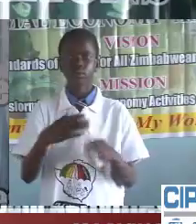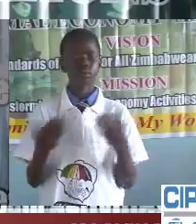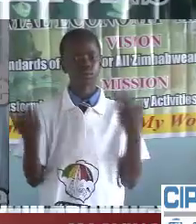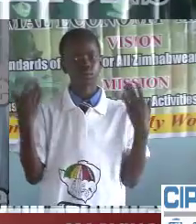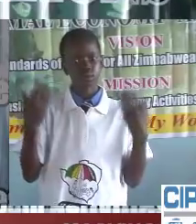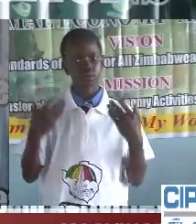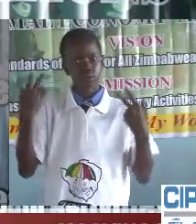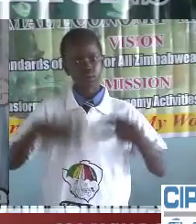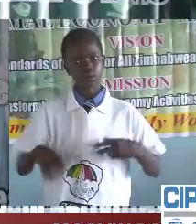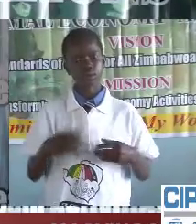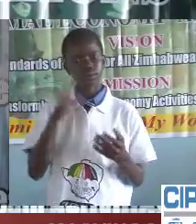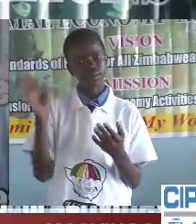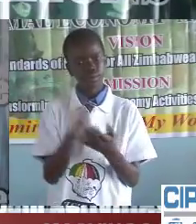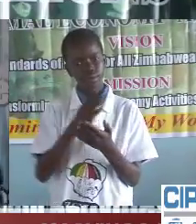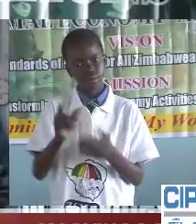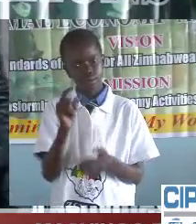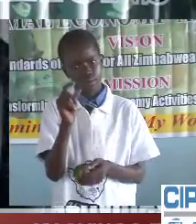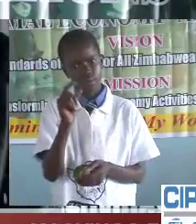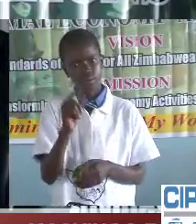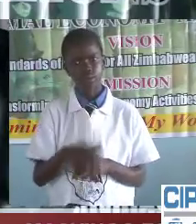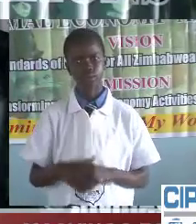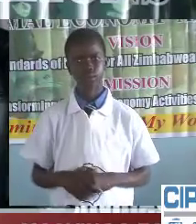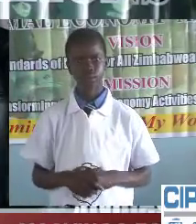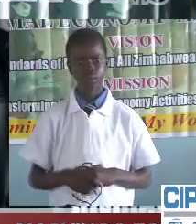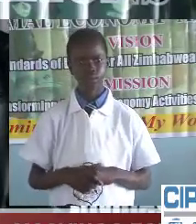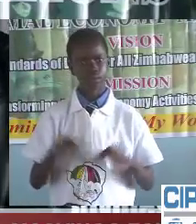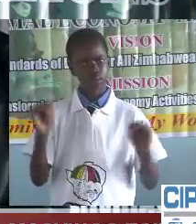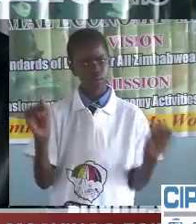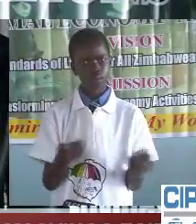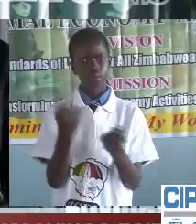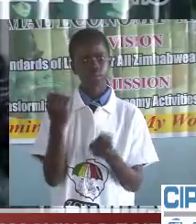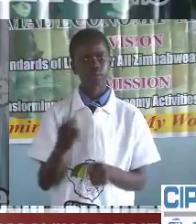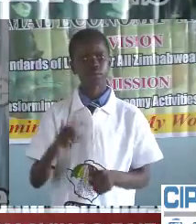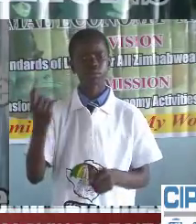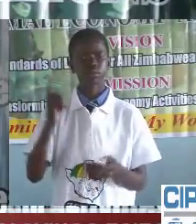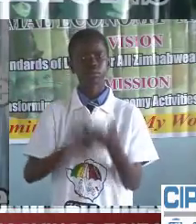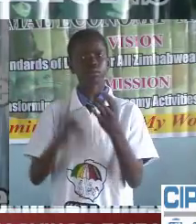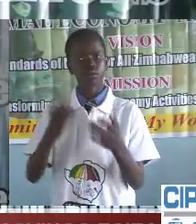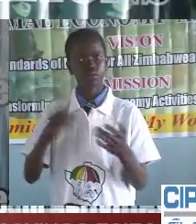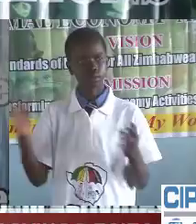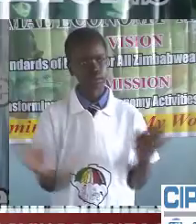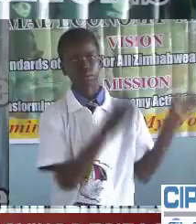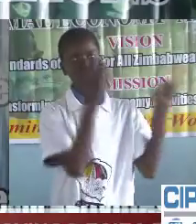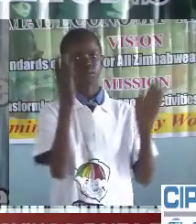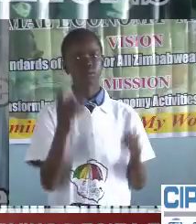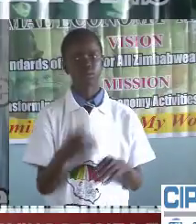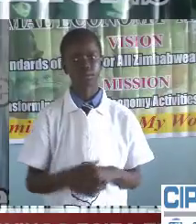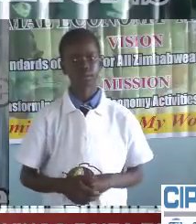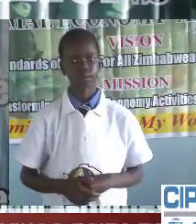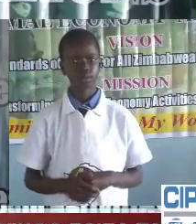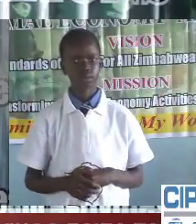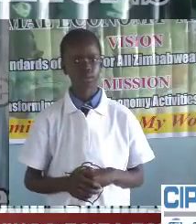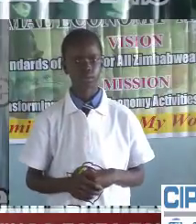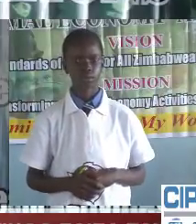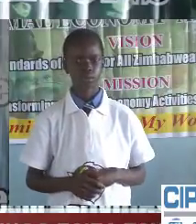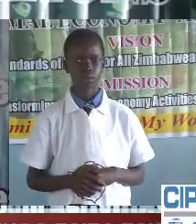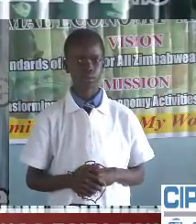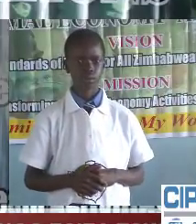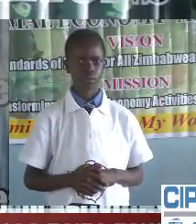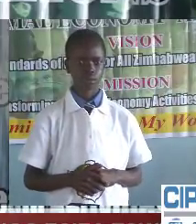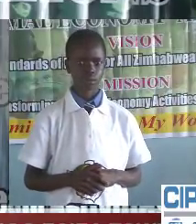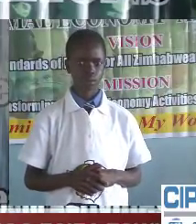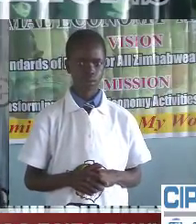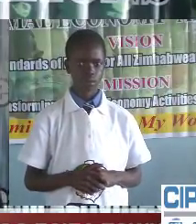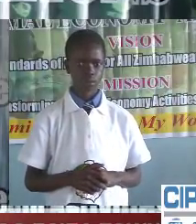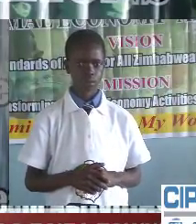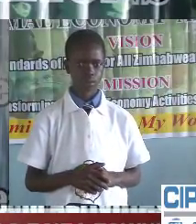toda kungoimba kasong kadiki nekukasika tobva tapfuura mberi neprogram yedu. Right.